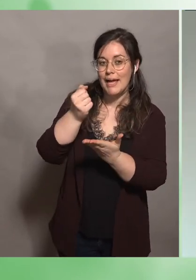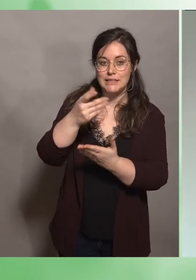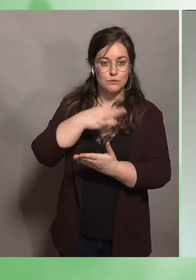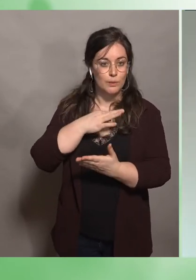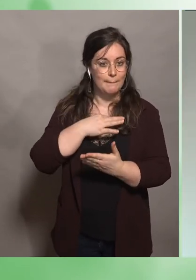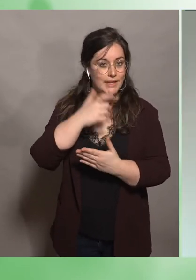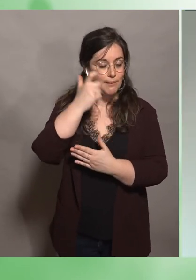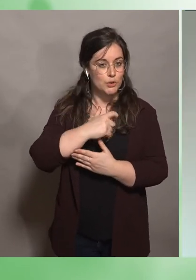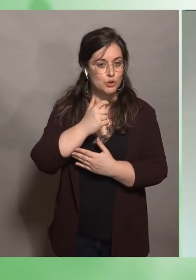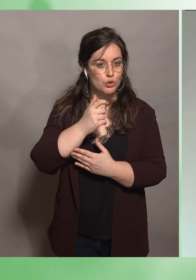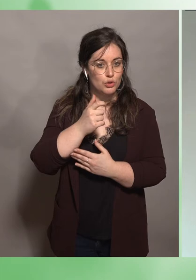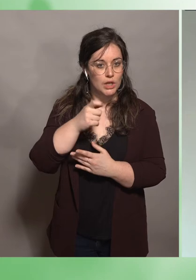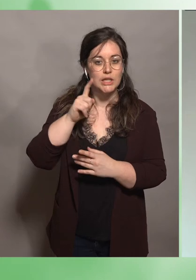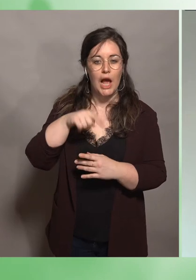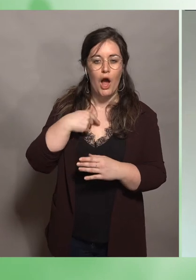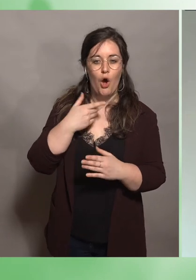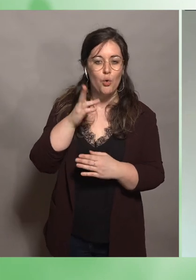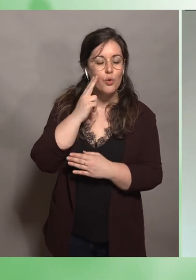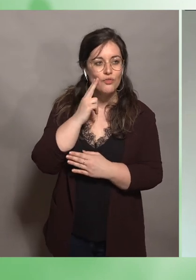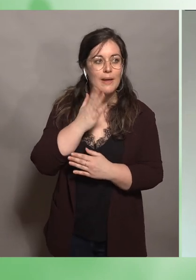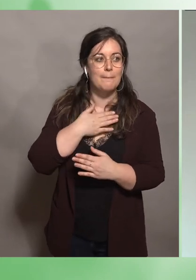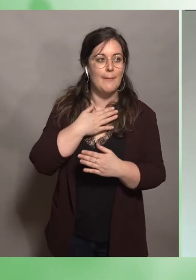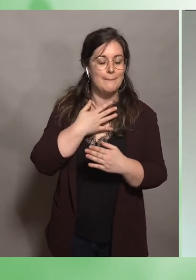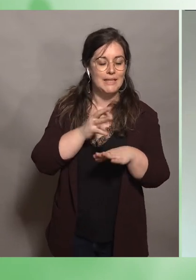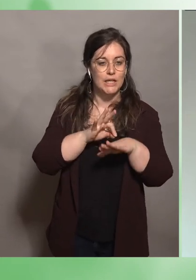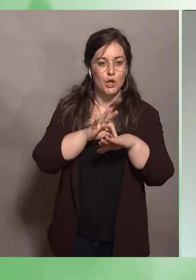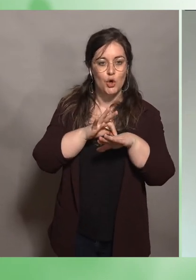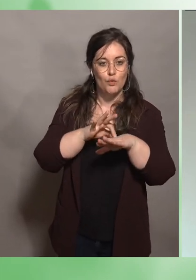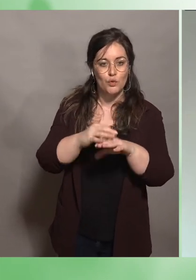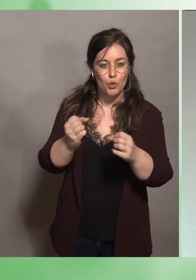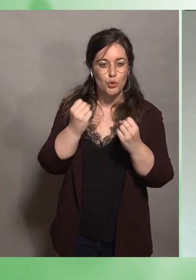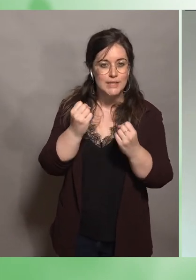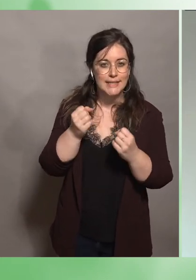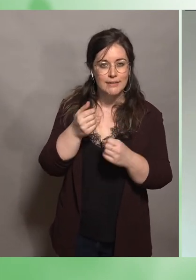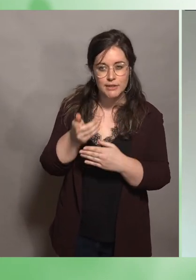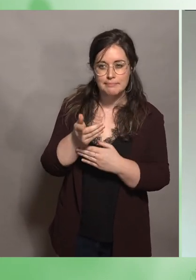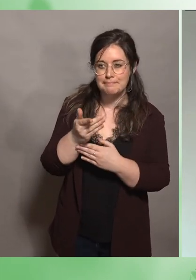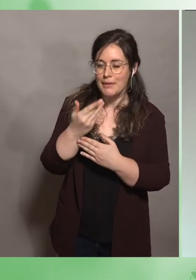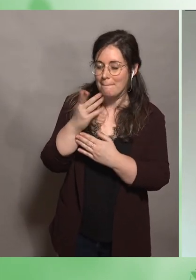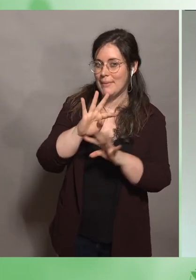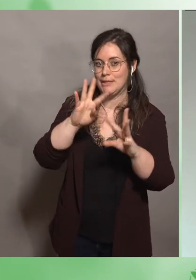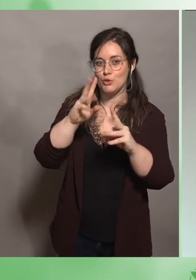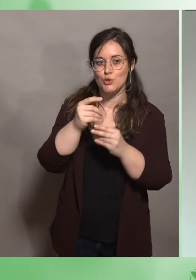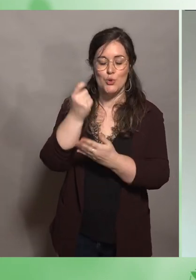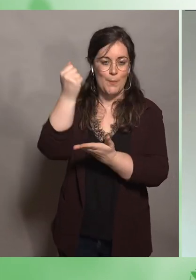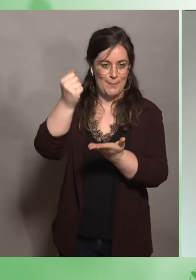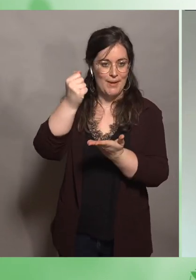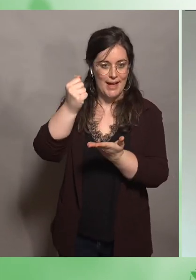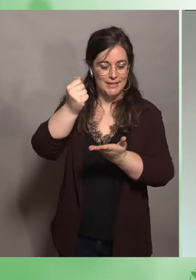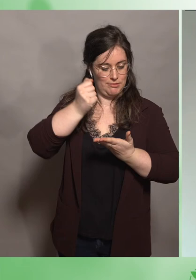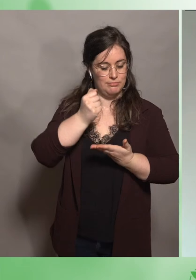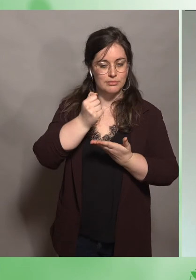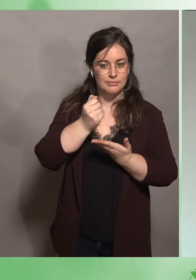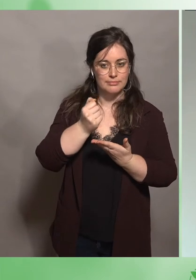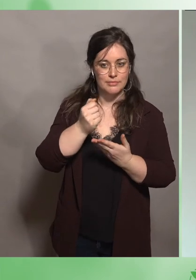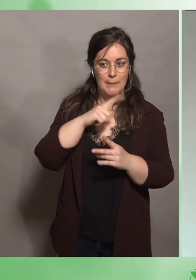mich persönlich, aber auch für das Unternehmen und meine Führungskräfte sicher einer der der schönsten Preise ist, den